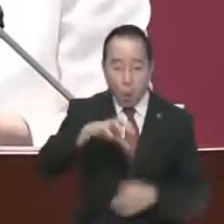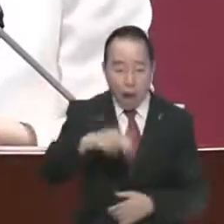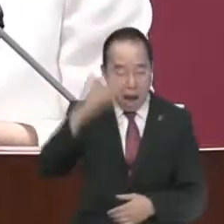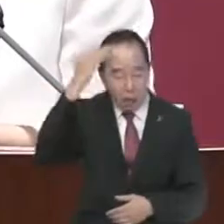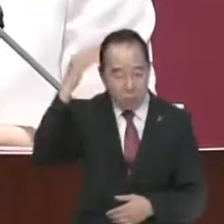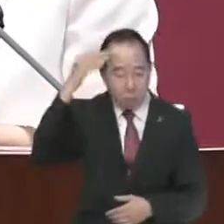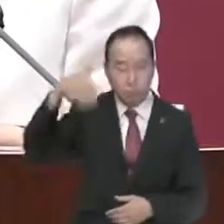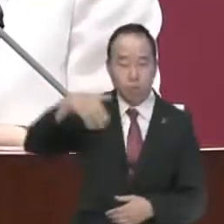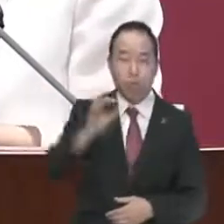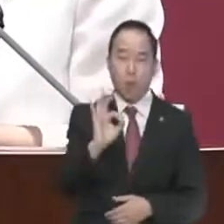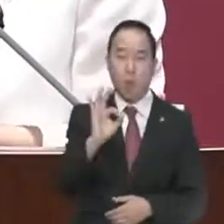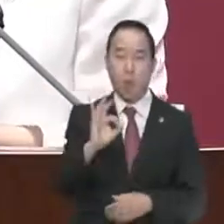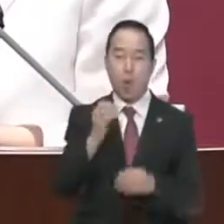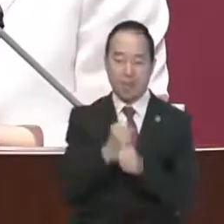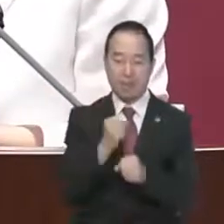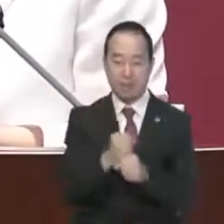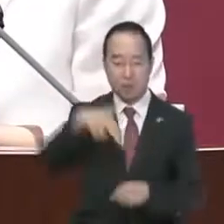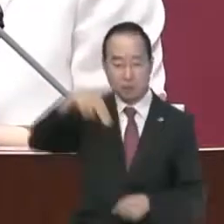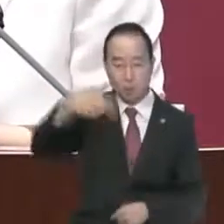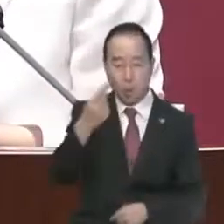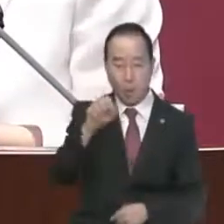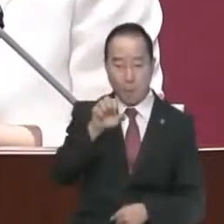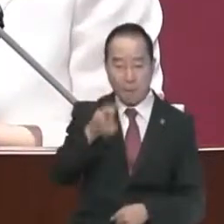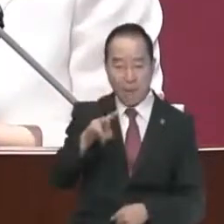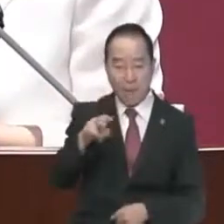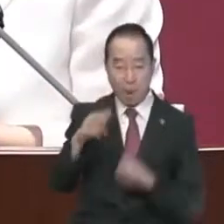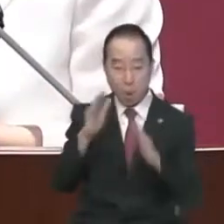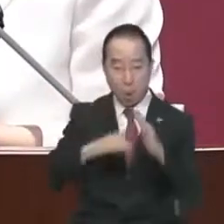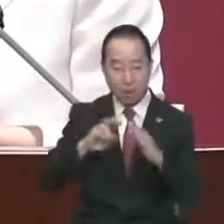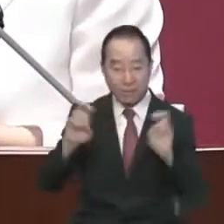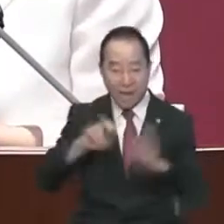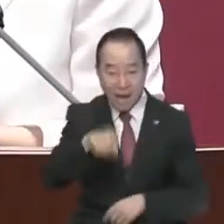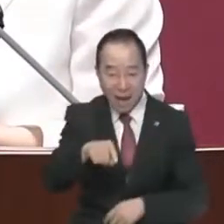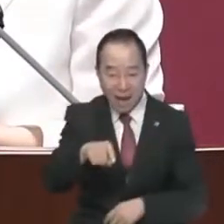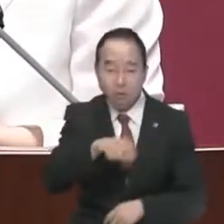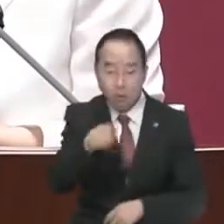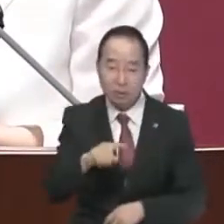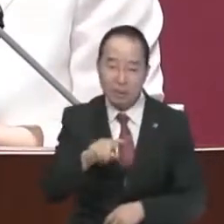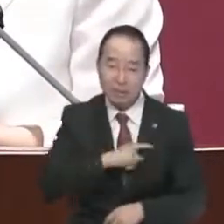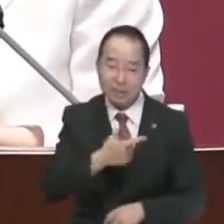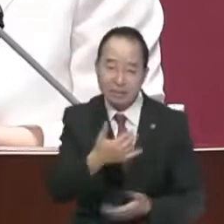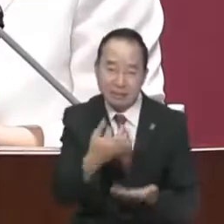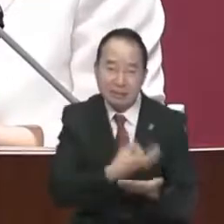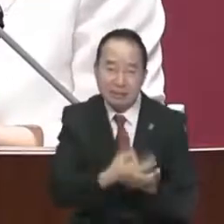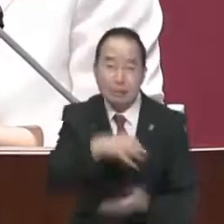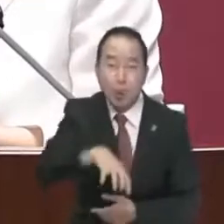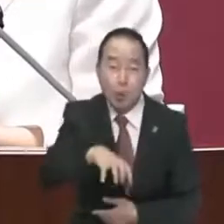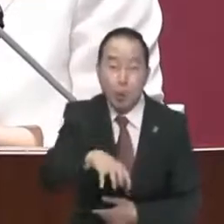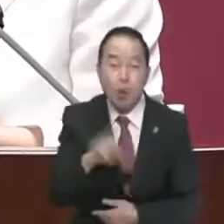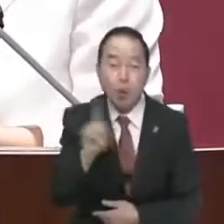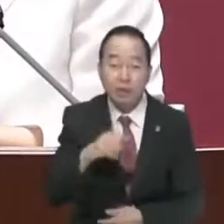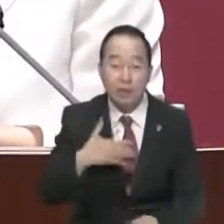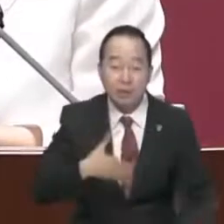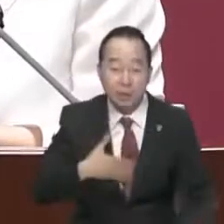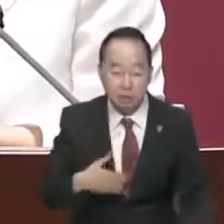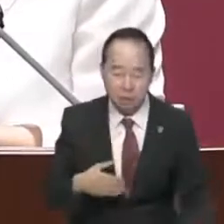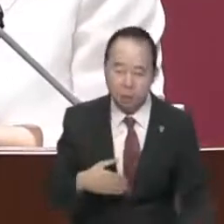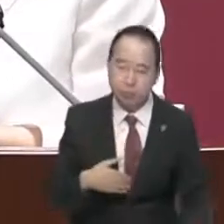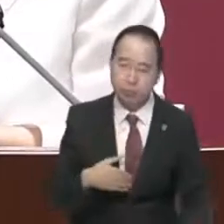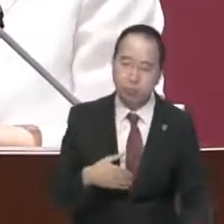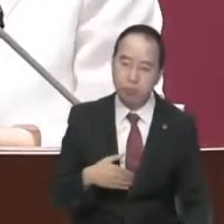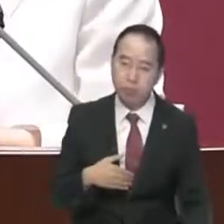한국조폐공사에서 수입 목표에 가장 큰 비중을 차지하는 업무가 무엇인지 혹시 아십니까? 조폐공사에서요? 네. 글쎄요, 돈